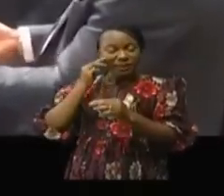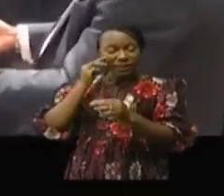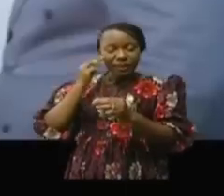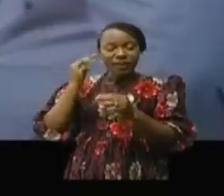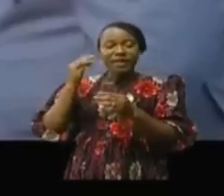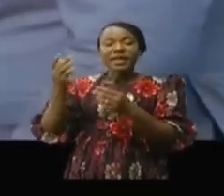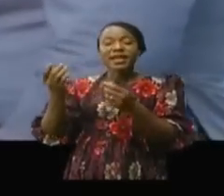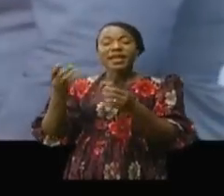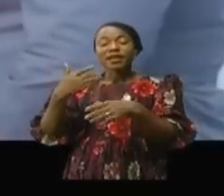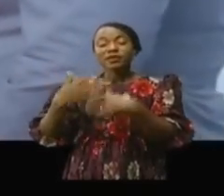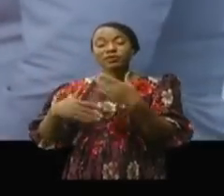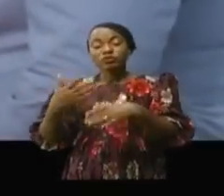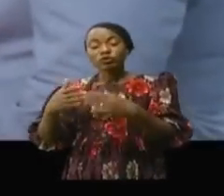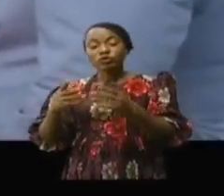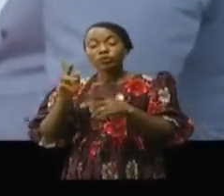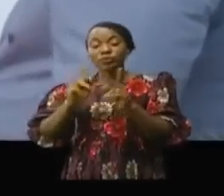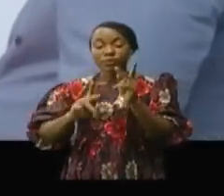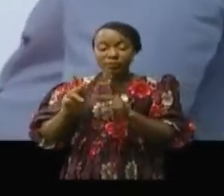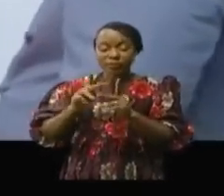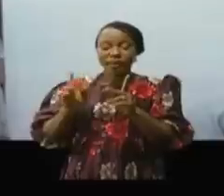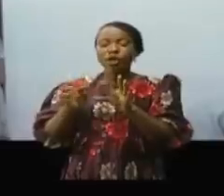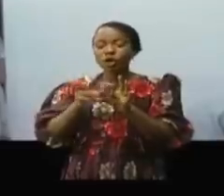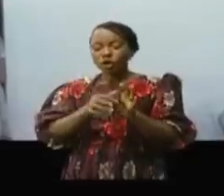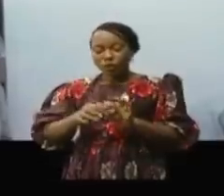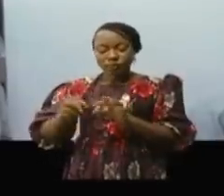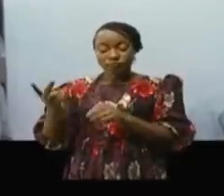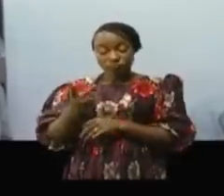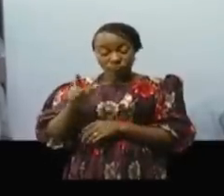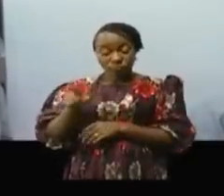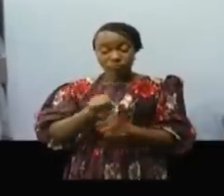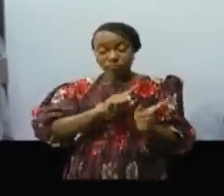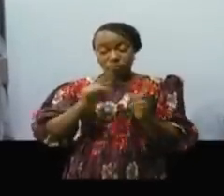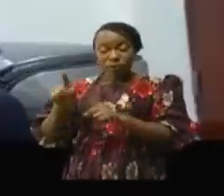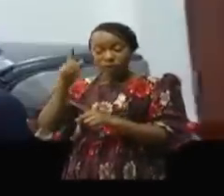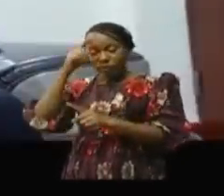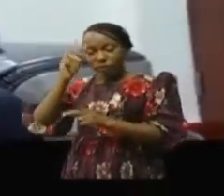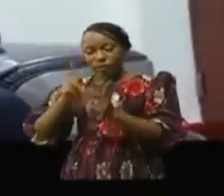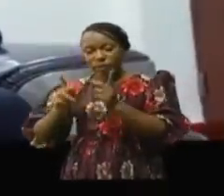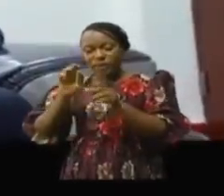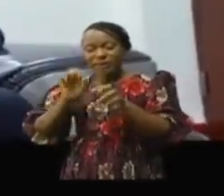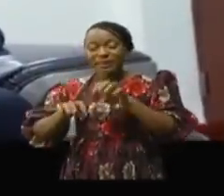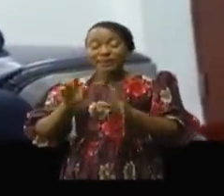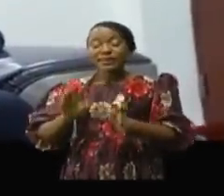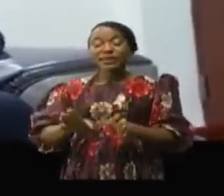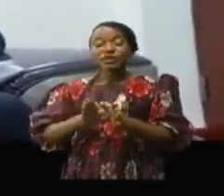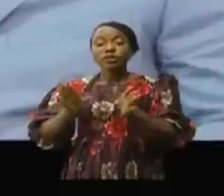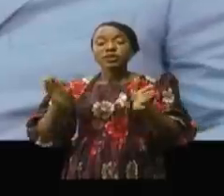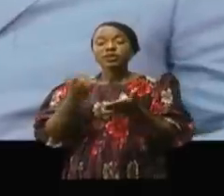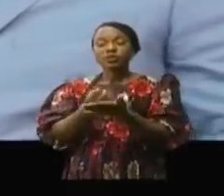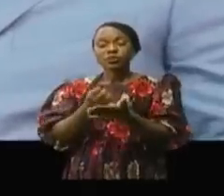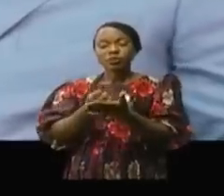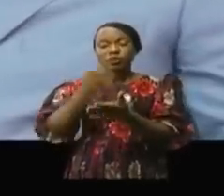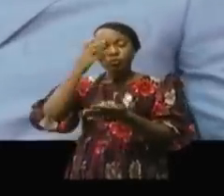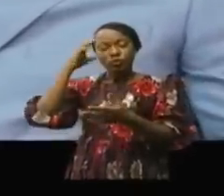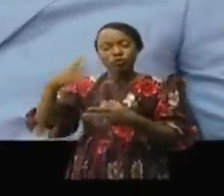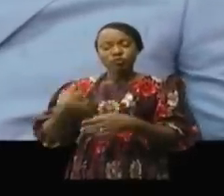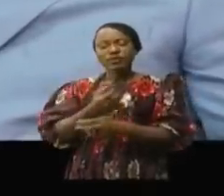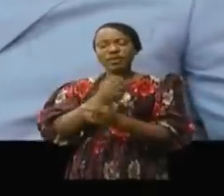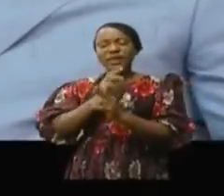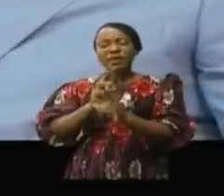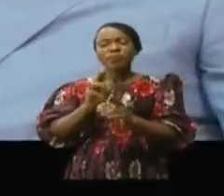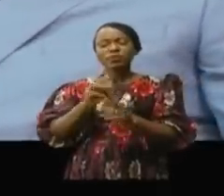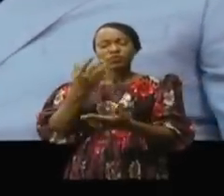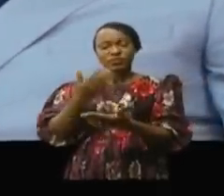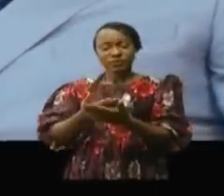Liaou, a conféré avec le ministre des ITPR, Alexis Guissaro, et le secrétaire général à l'économie, pour trouver une réponse rapide à